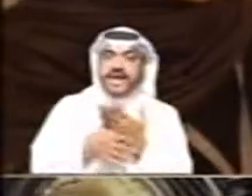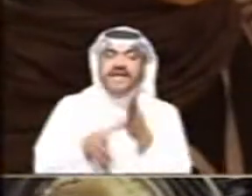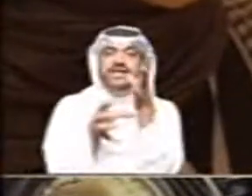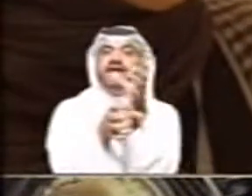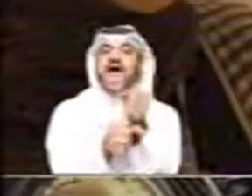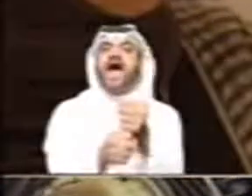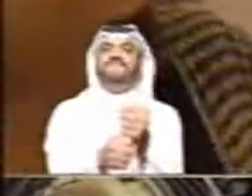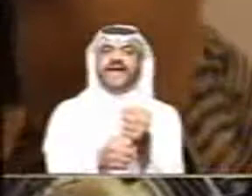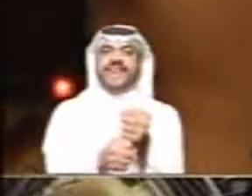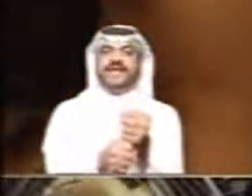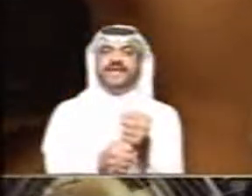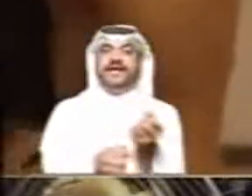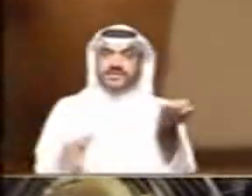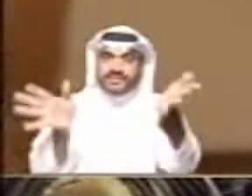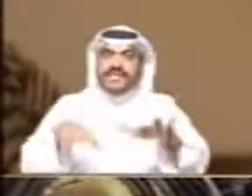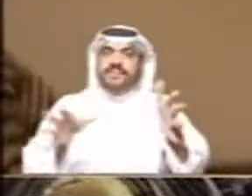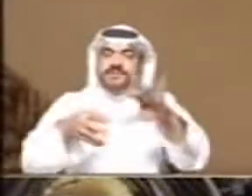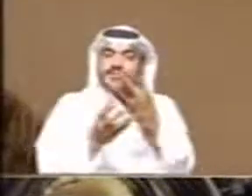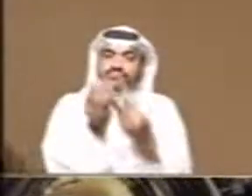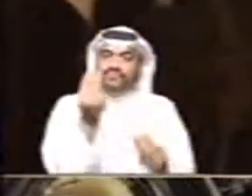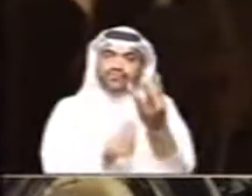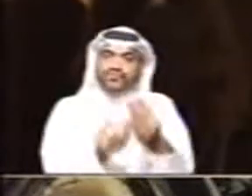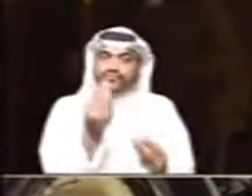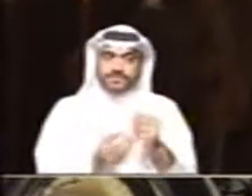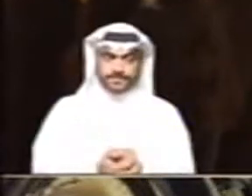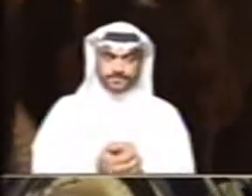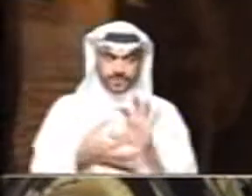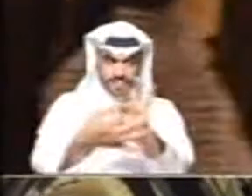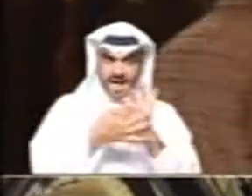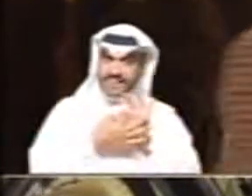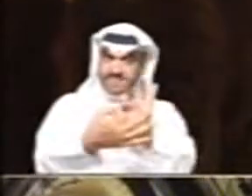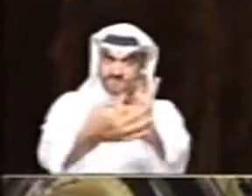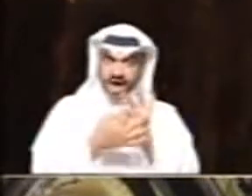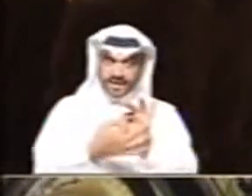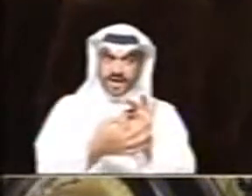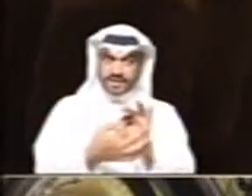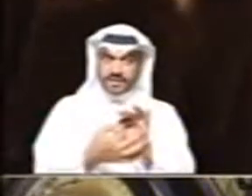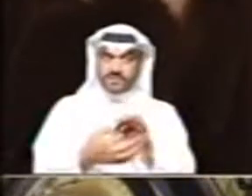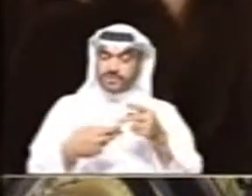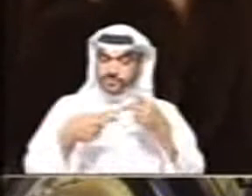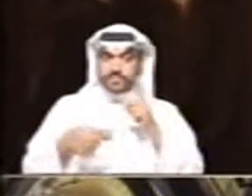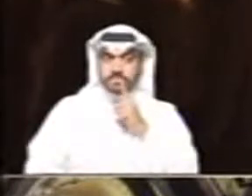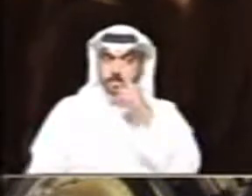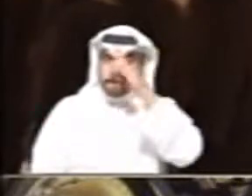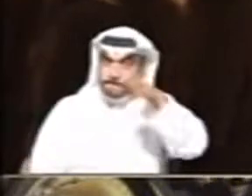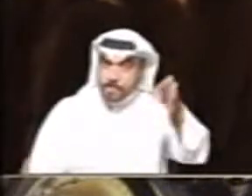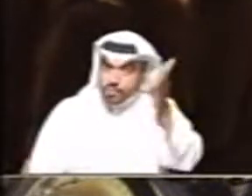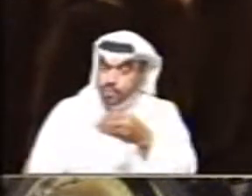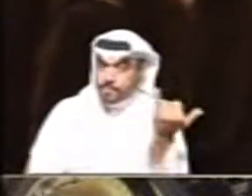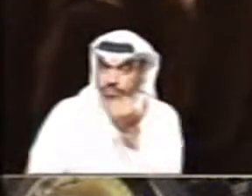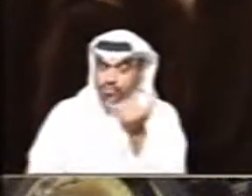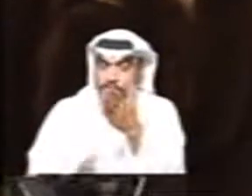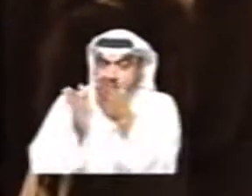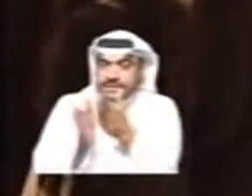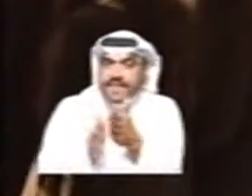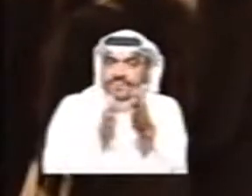الطبيعة والاستخدام المستدام للموارد. اتفاقية سايتس لا تمنع الاتجار في الصقور، ولكن تنظم الاتجار